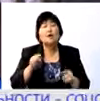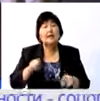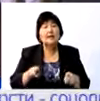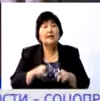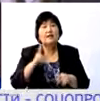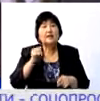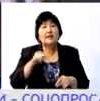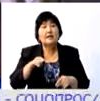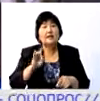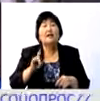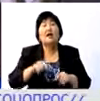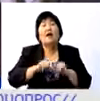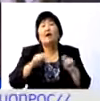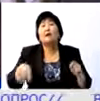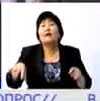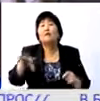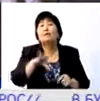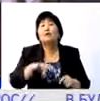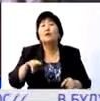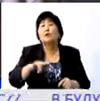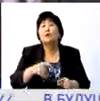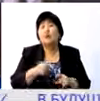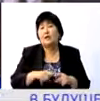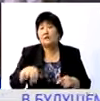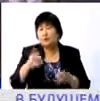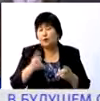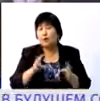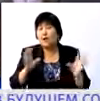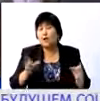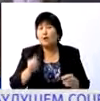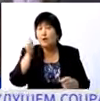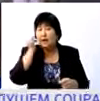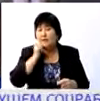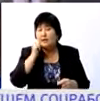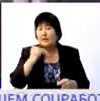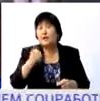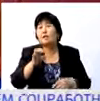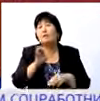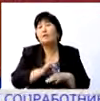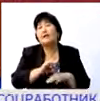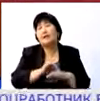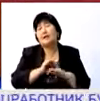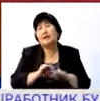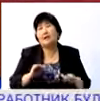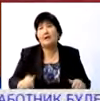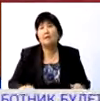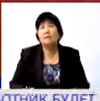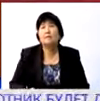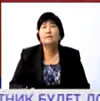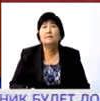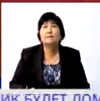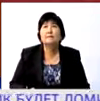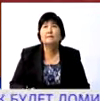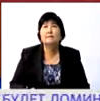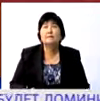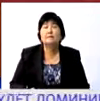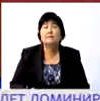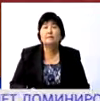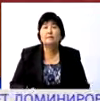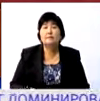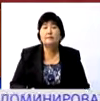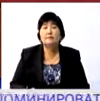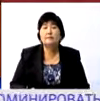центры были открыты во всех районах это очень нужно для заботы о стариках и больных детях по аутам да и коммуна нас там буквально